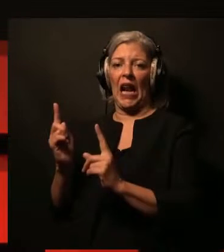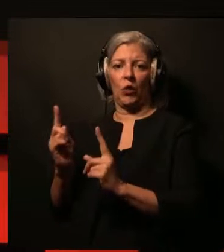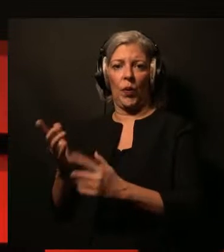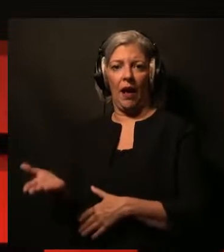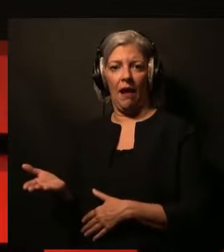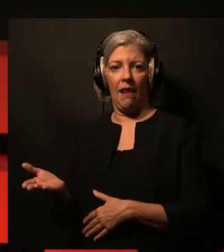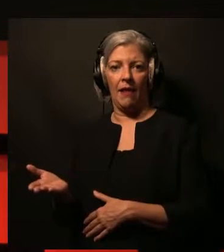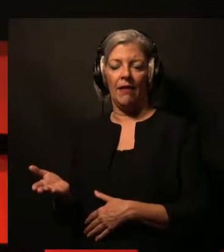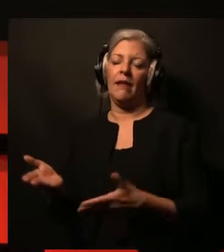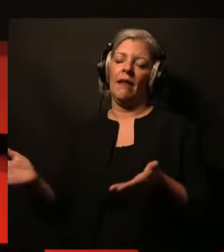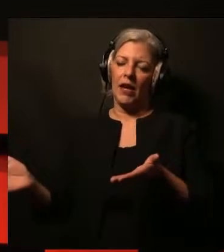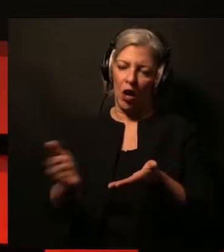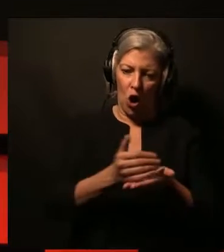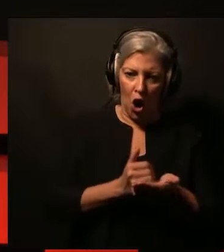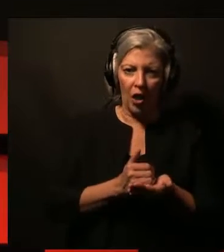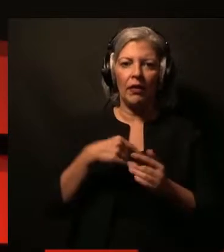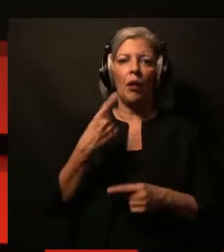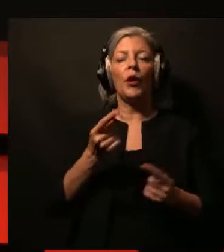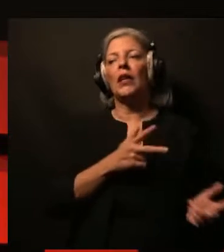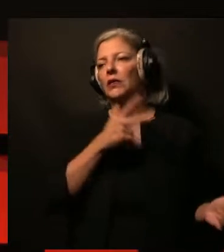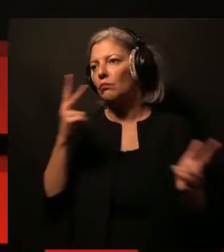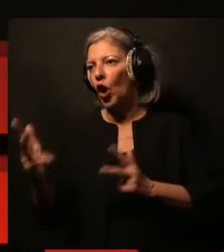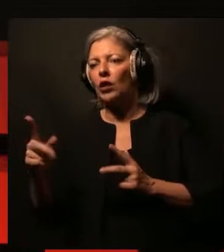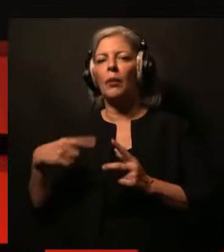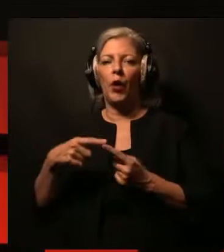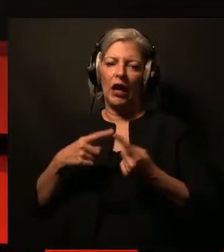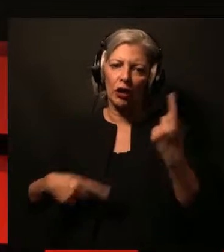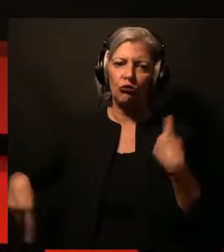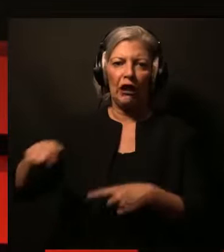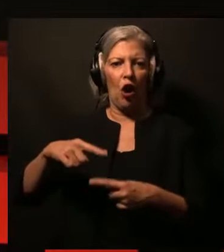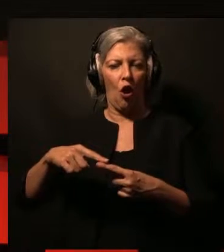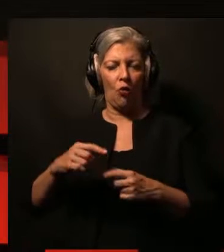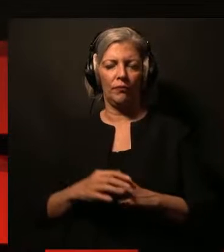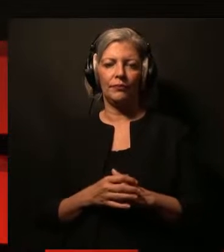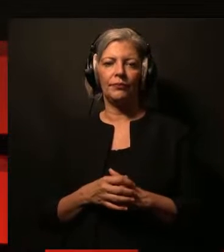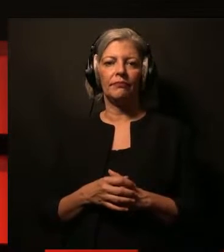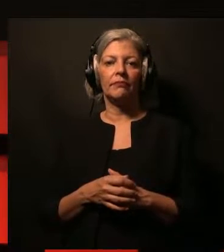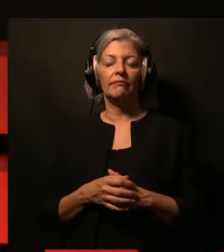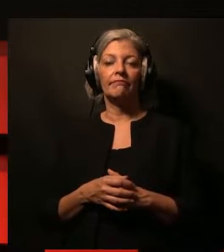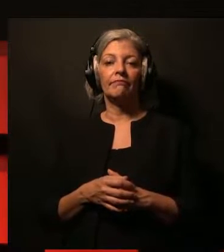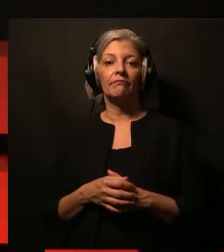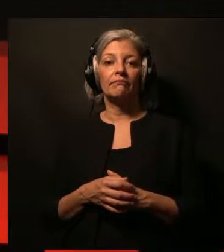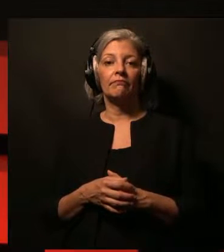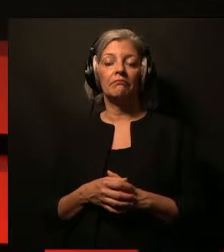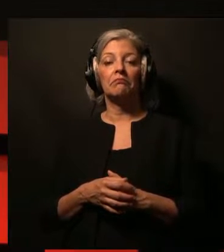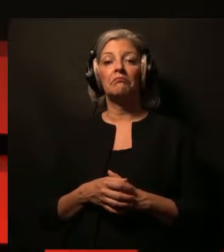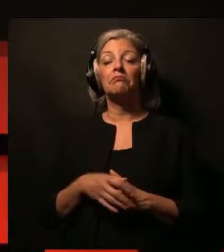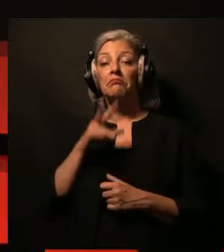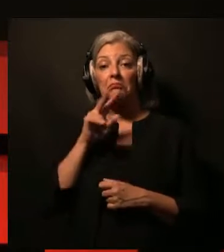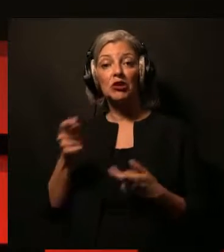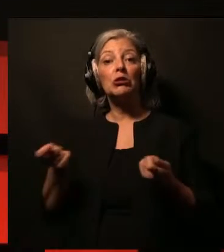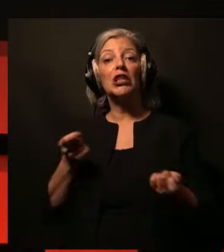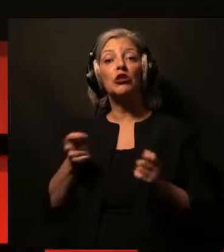raccoglierlo trasportarlo e riciclarlo quando parliamo della gestione dei rifiuti